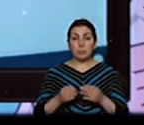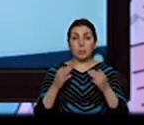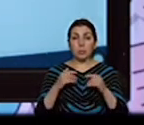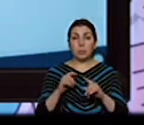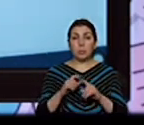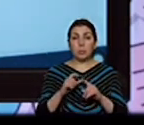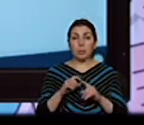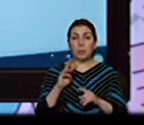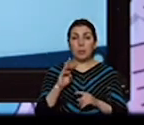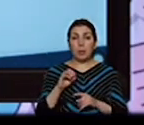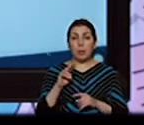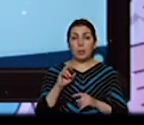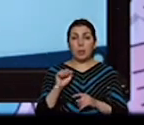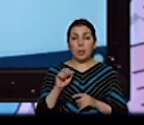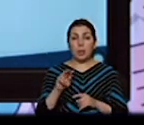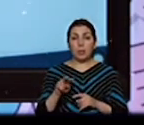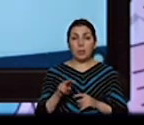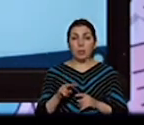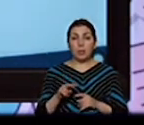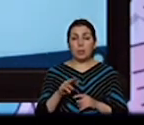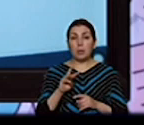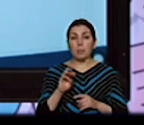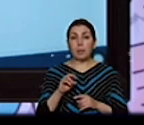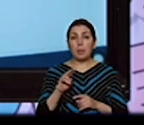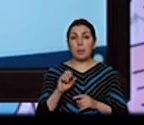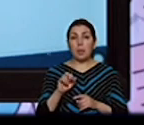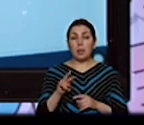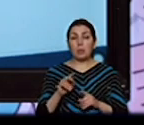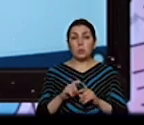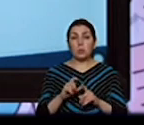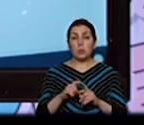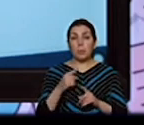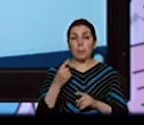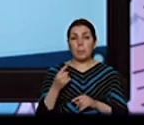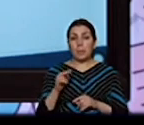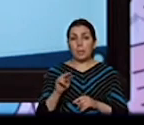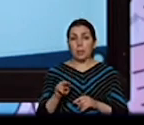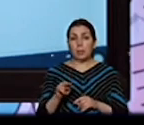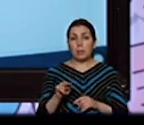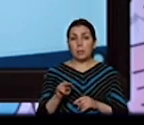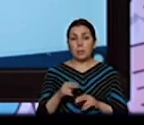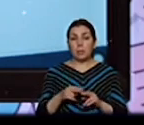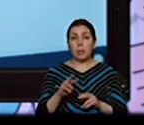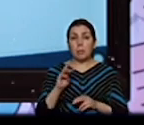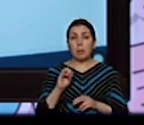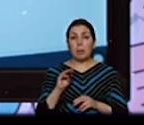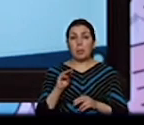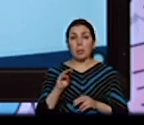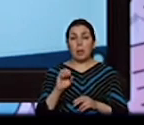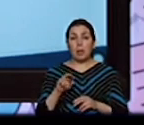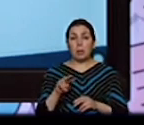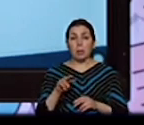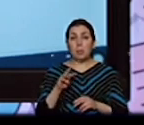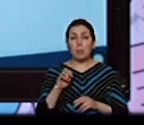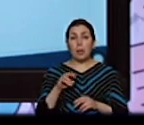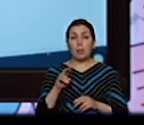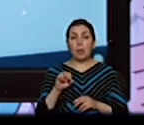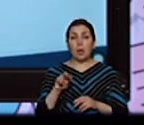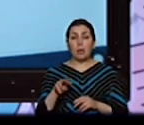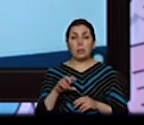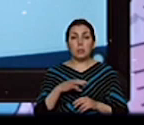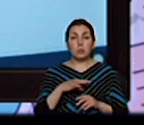Keyingi so'z medal. Medal so'zida bitta l, demak, metal, medal